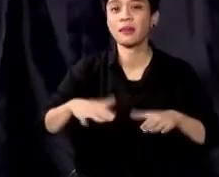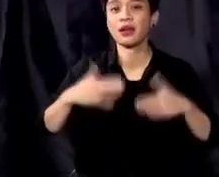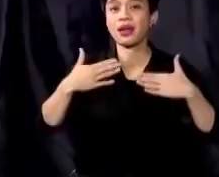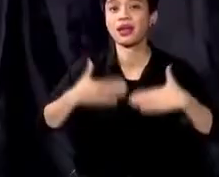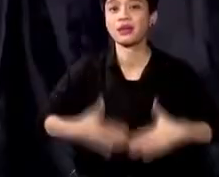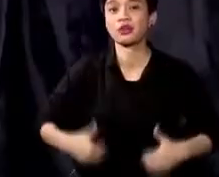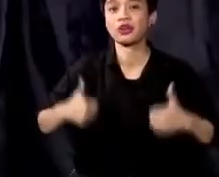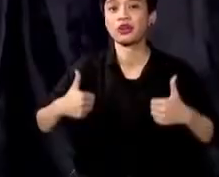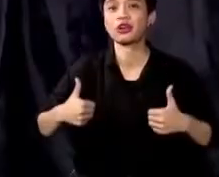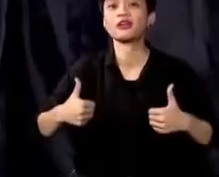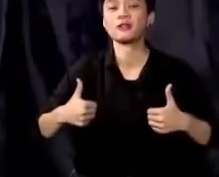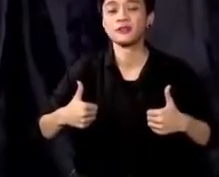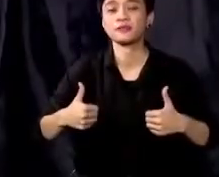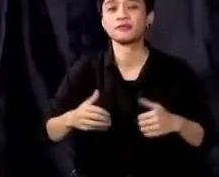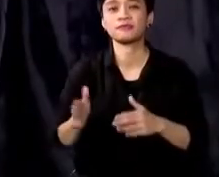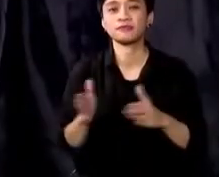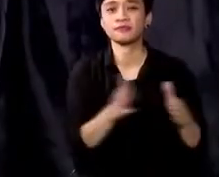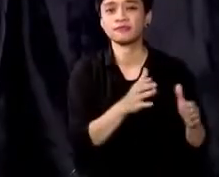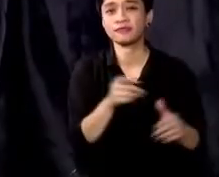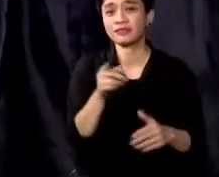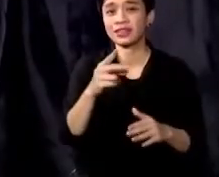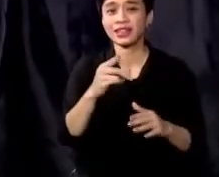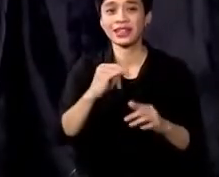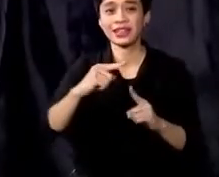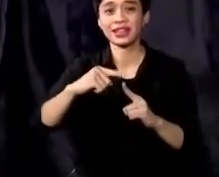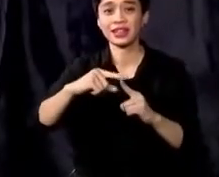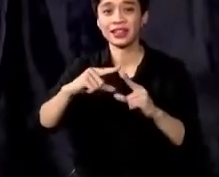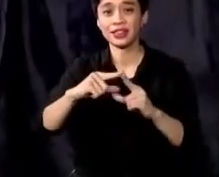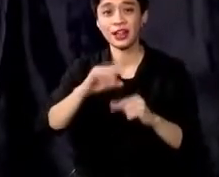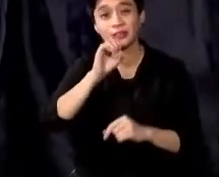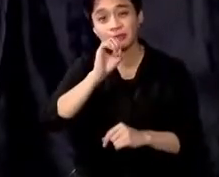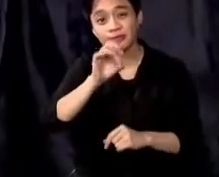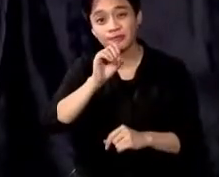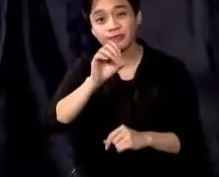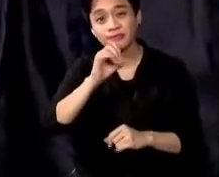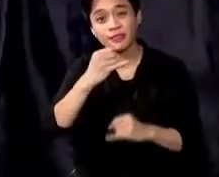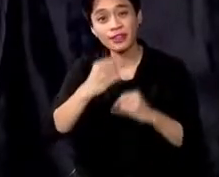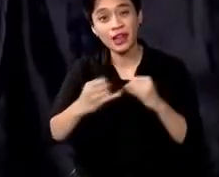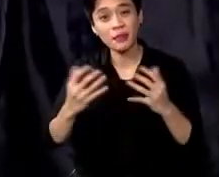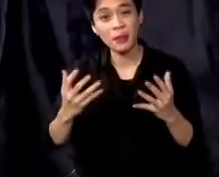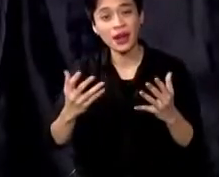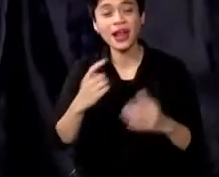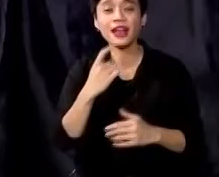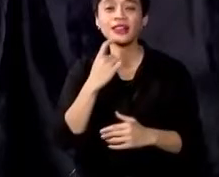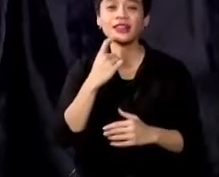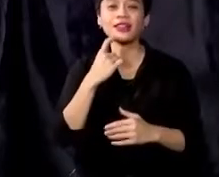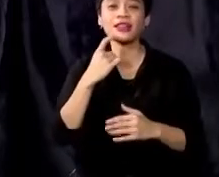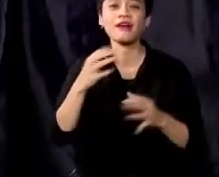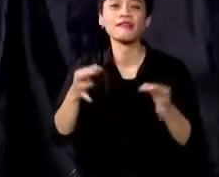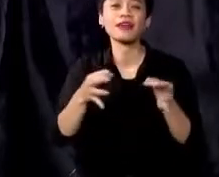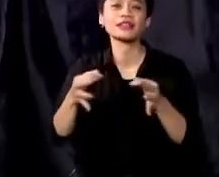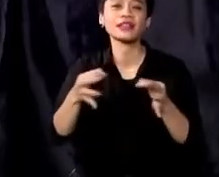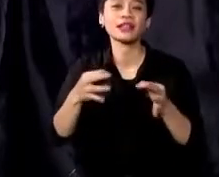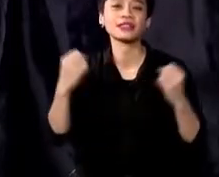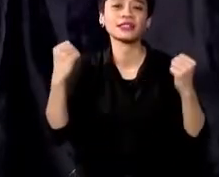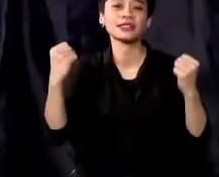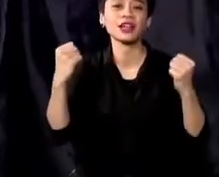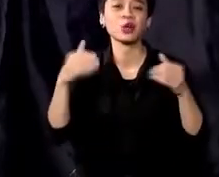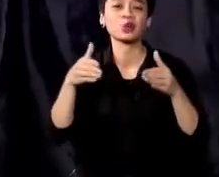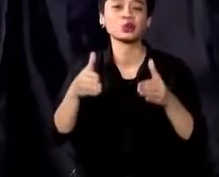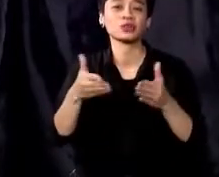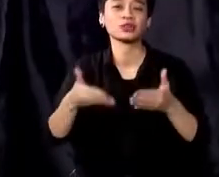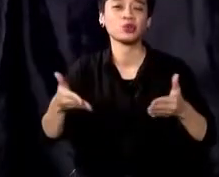imun Nah kalau doter Rita singkat saja eh doter Rita kira-kira himbauan untuk penyedia fas filitas kesehatan dalam penanganan pandemi